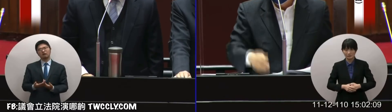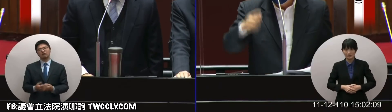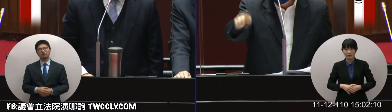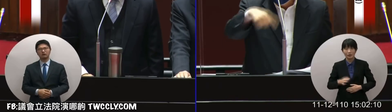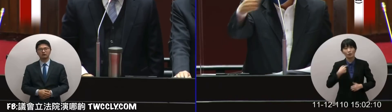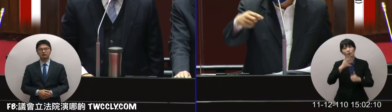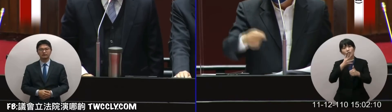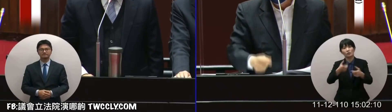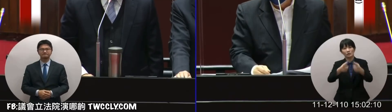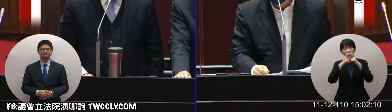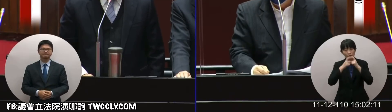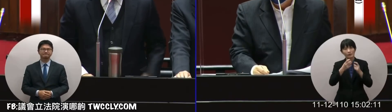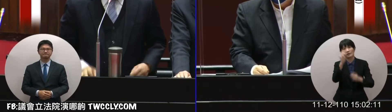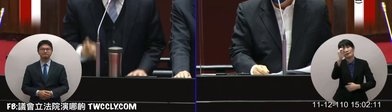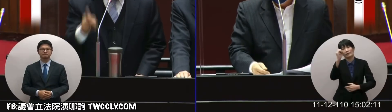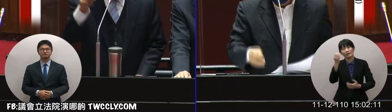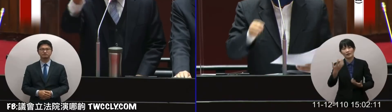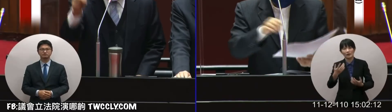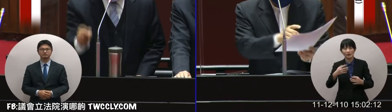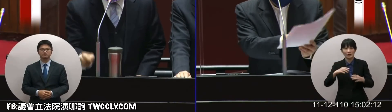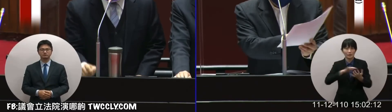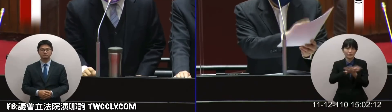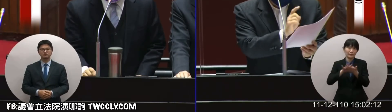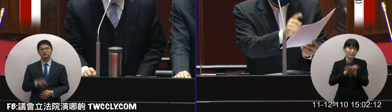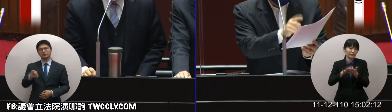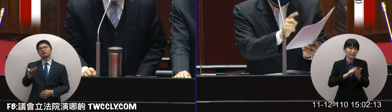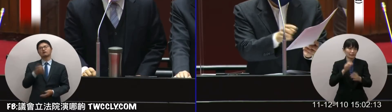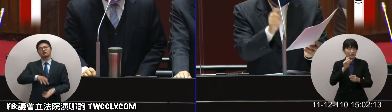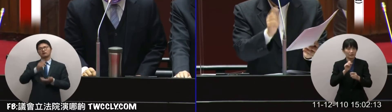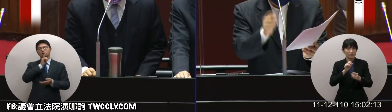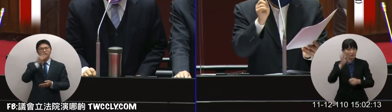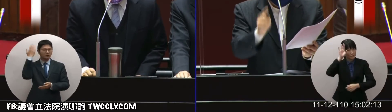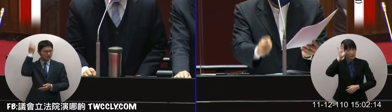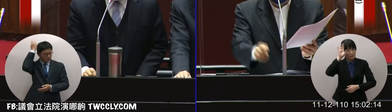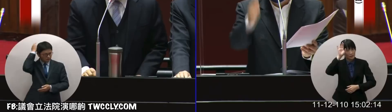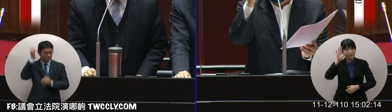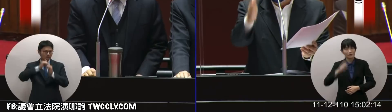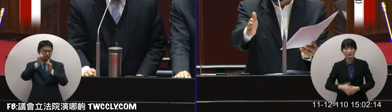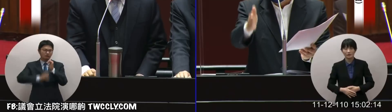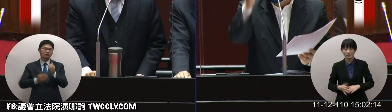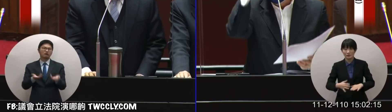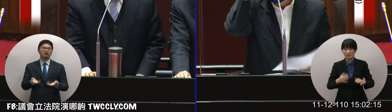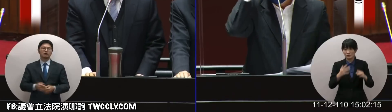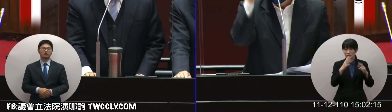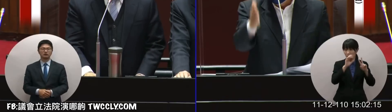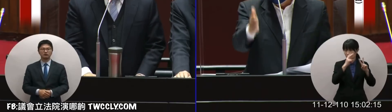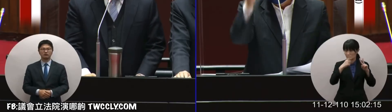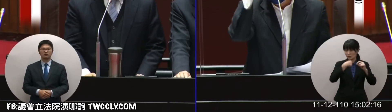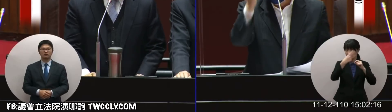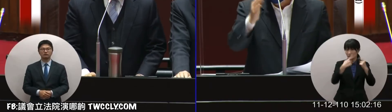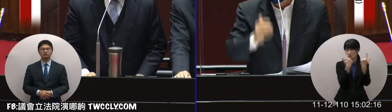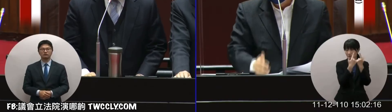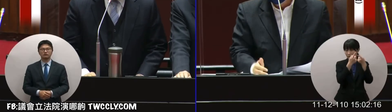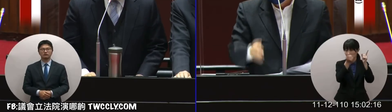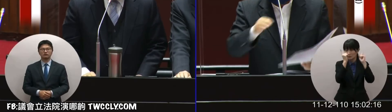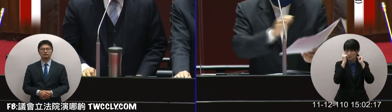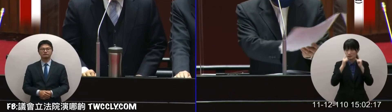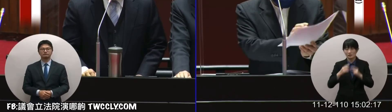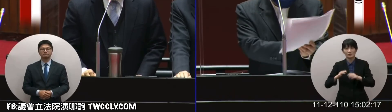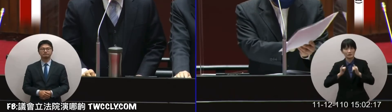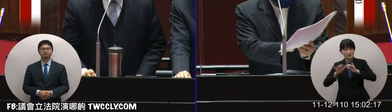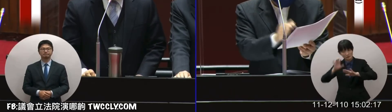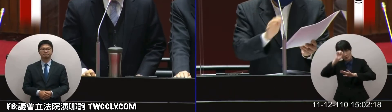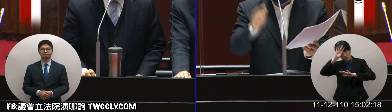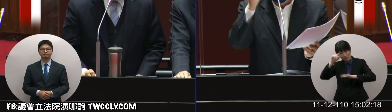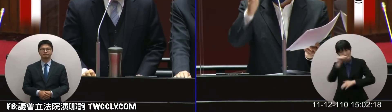不出来，一直在这边瞎搅和。然后我要问你，2021年公共政策研习班，台北大学跟民进党新北市党部合